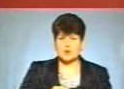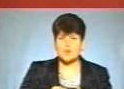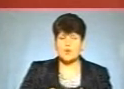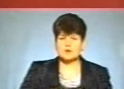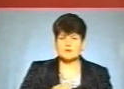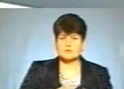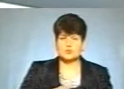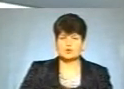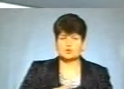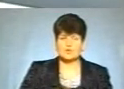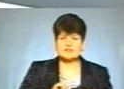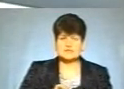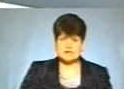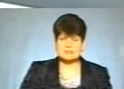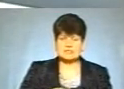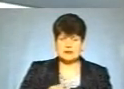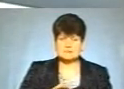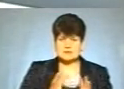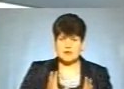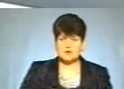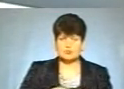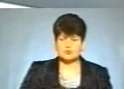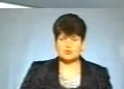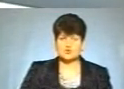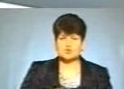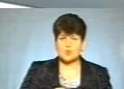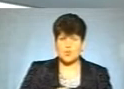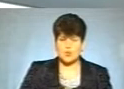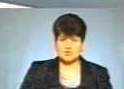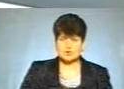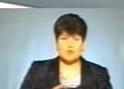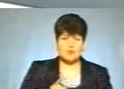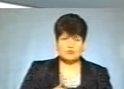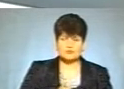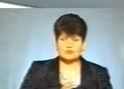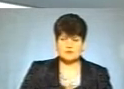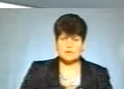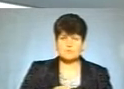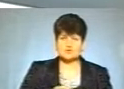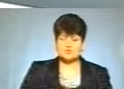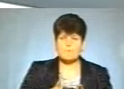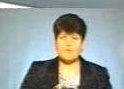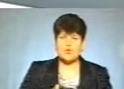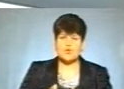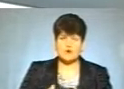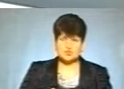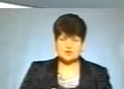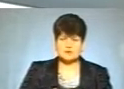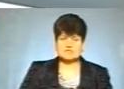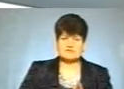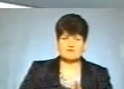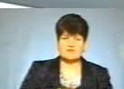мають додатковий захист. Тобто, крім загальної процедури скорочення, обов'язково йде ще процедура погодження з